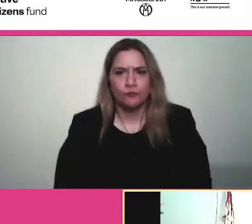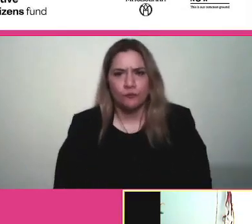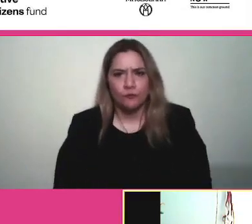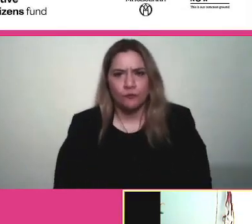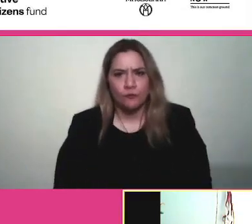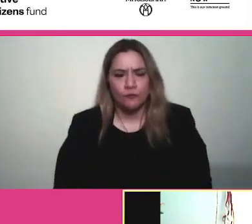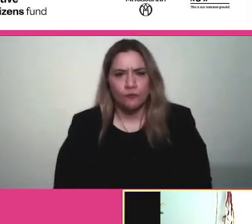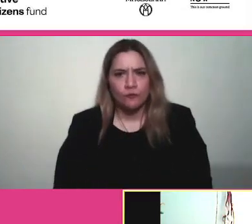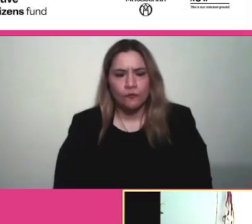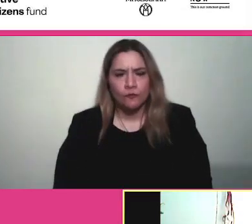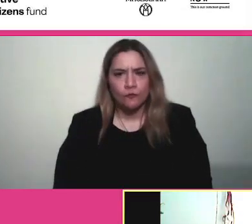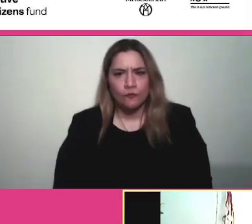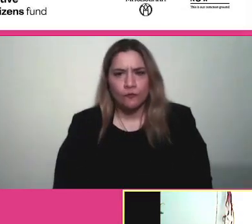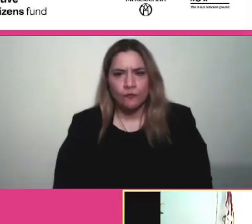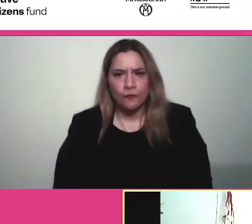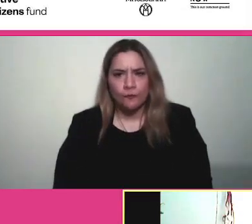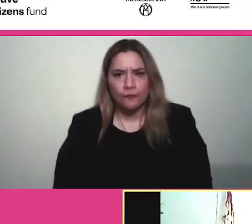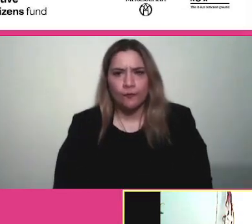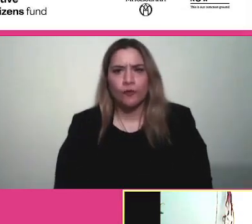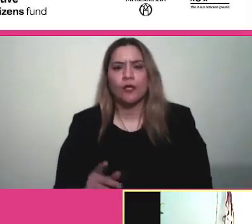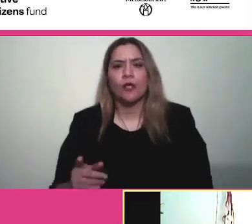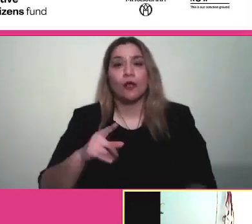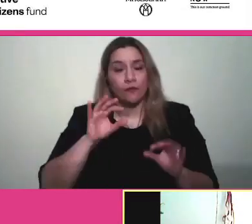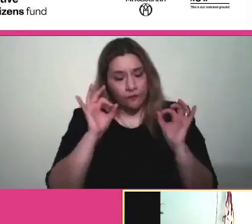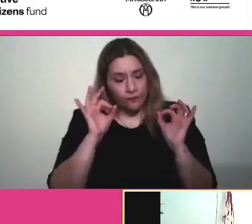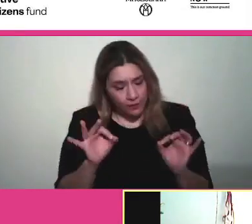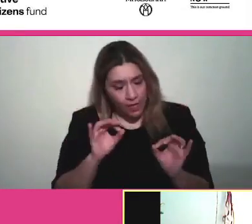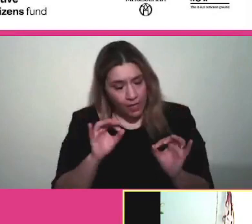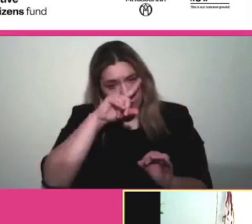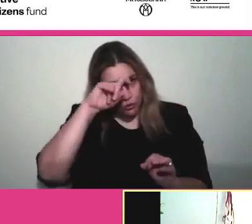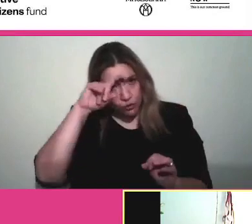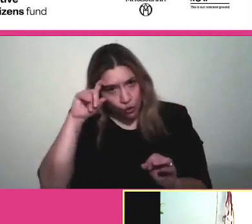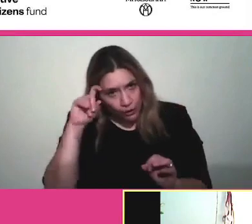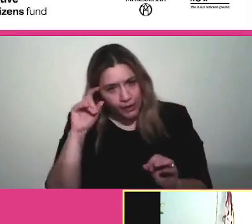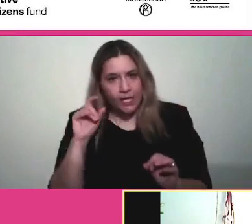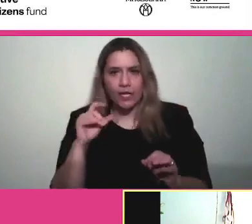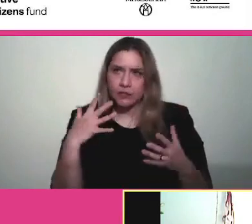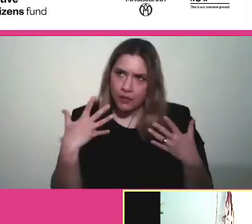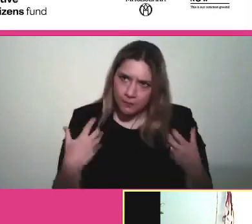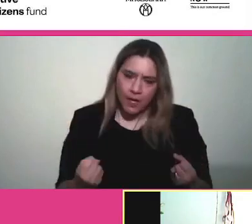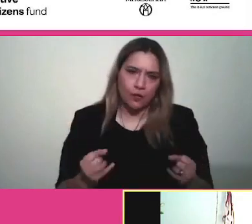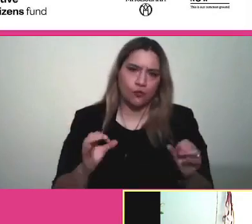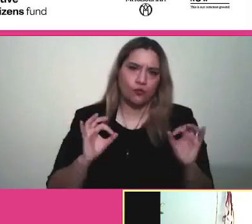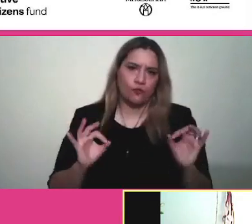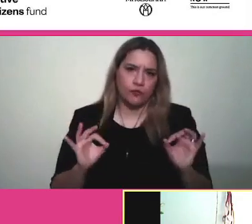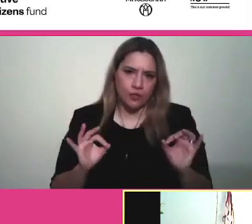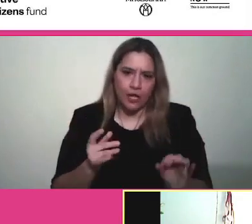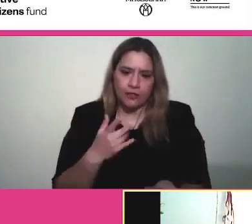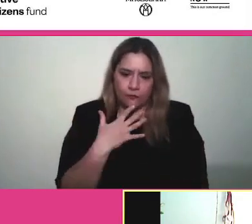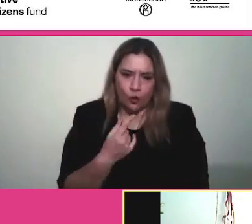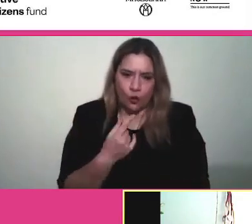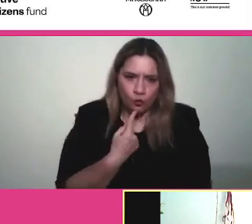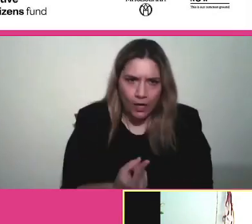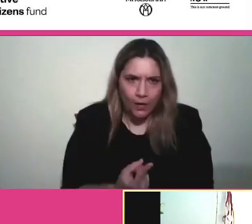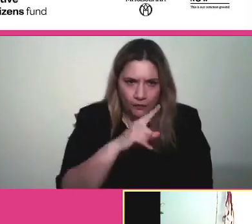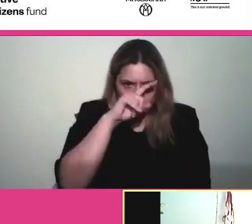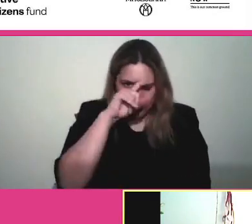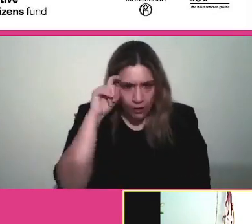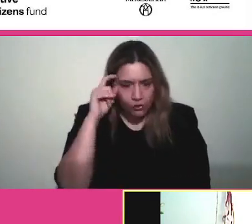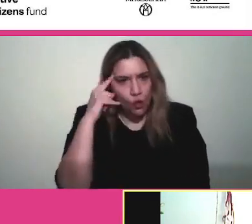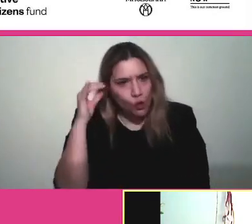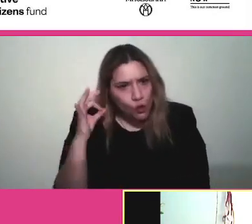Εννοείται, καλά, και πέρα από τις δυσκολίες που φυσικά υπάρχουν και γι' αυτό και τις εκφράζεις και είναι λογικό.